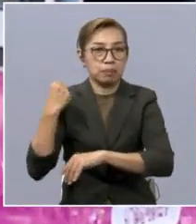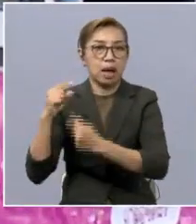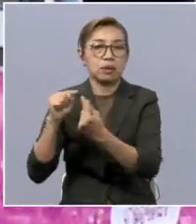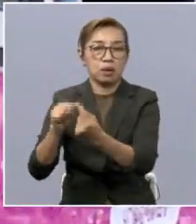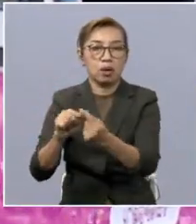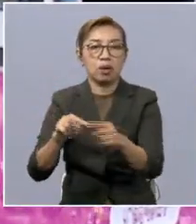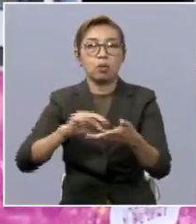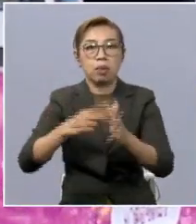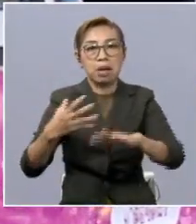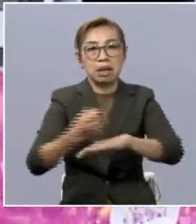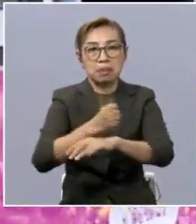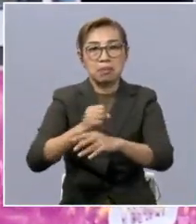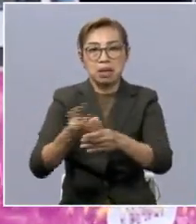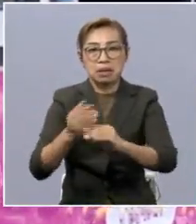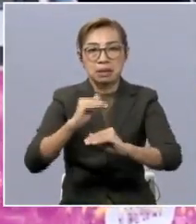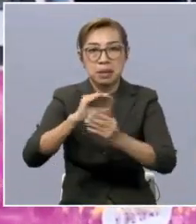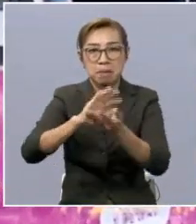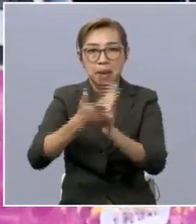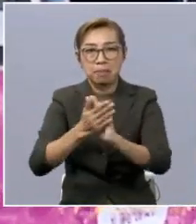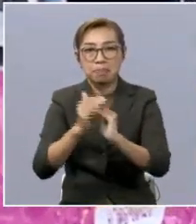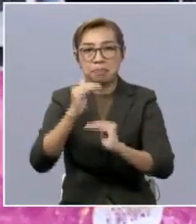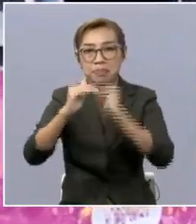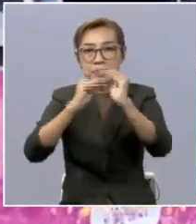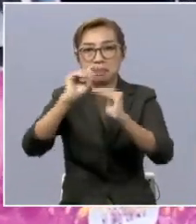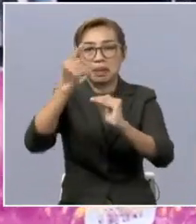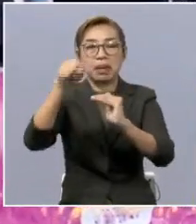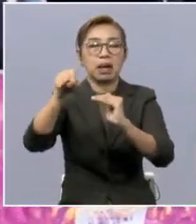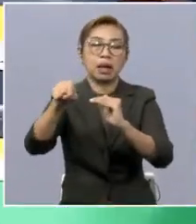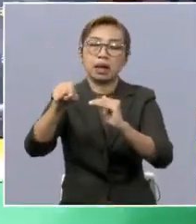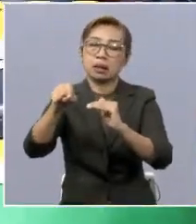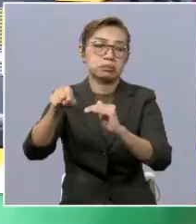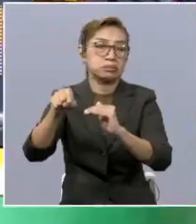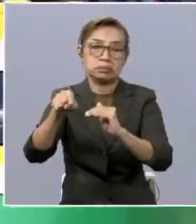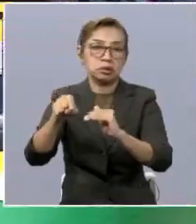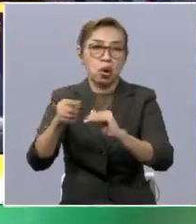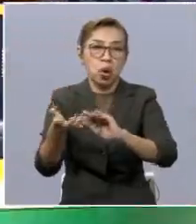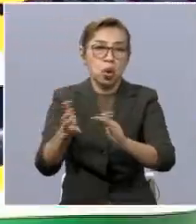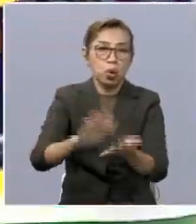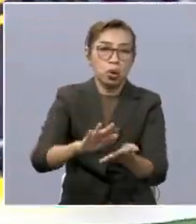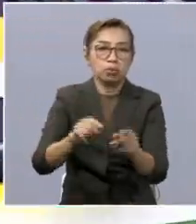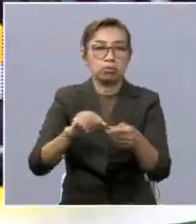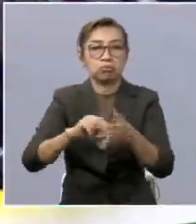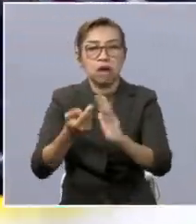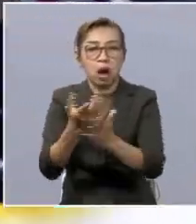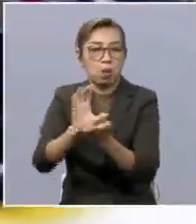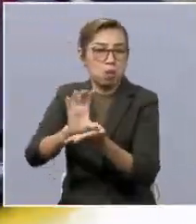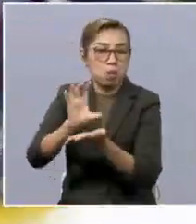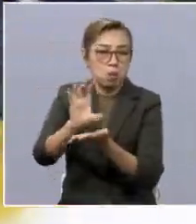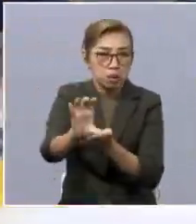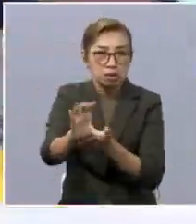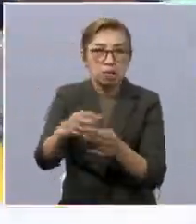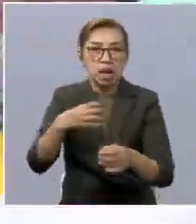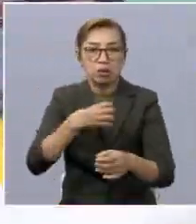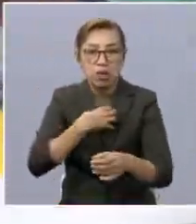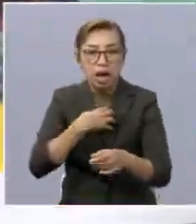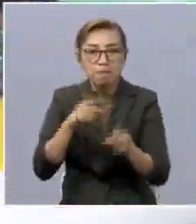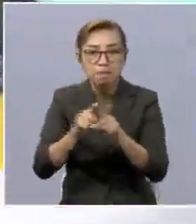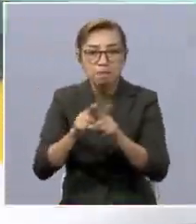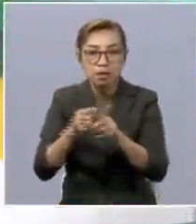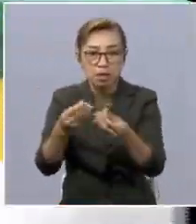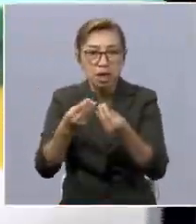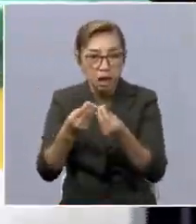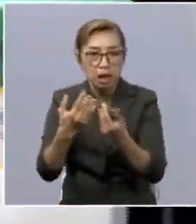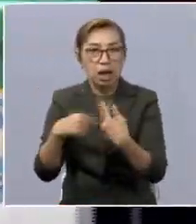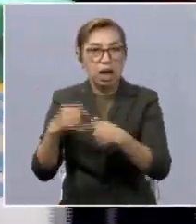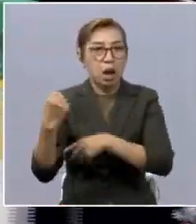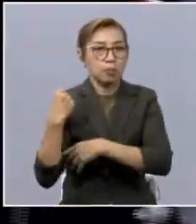ฏิรูปการเมืองล้มเหลวจนทำให้ระบบการเมืองกลายเป็นธนกิจการเมืองที่มีการใช้เงินเพื่อให้ได้มาหรือว่ารักษา